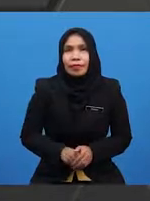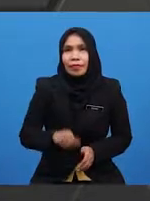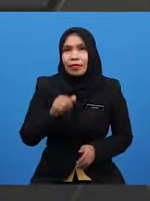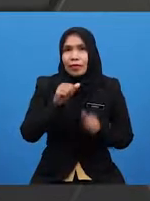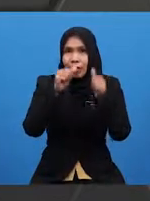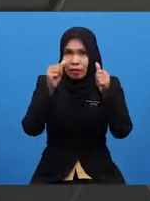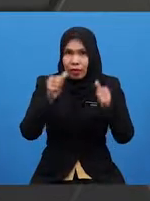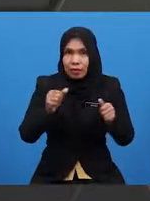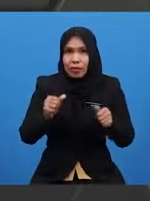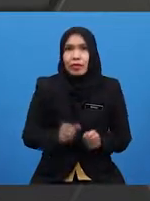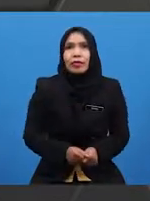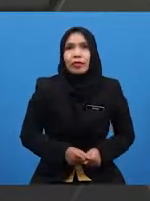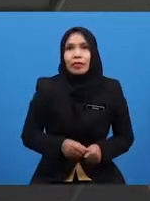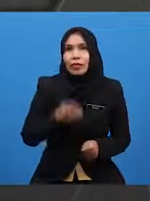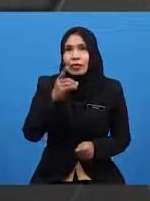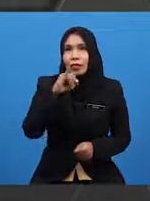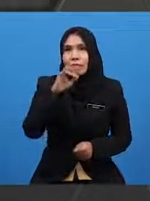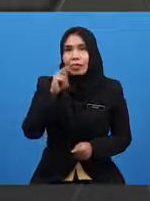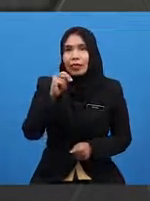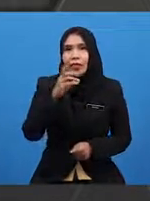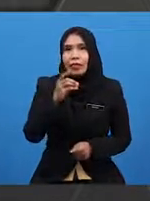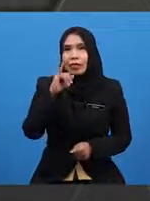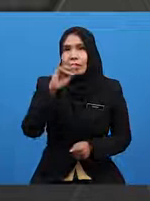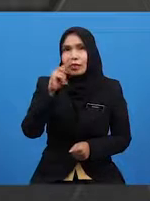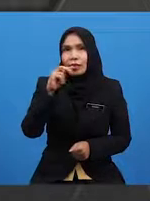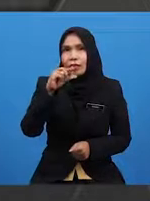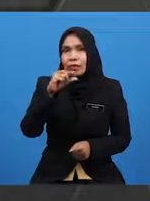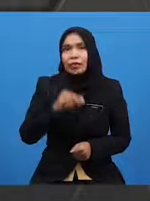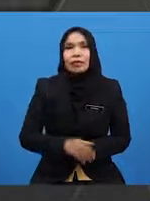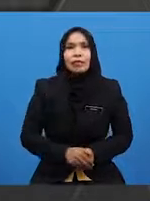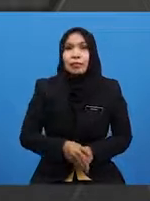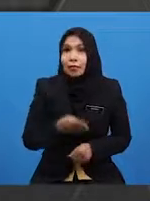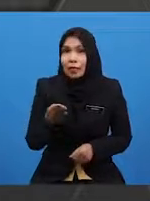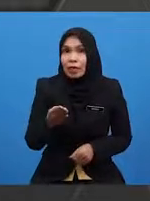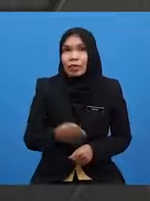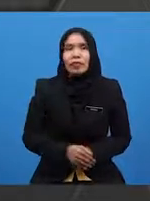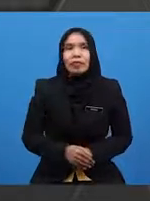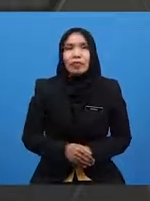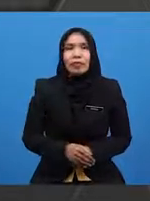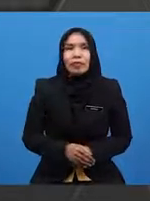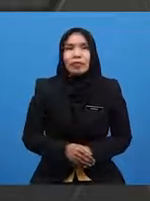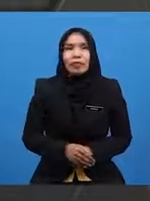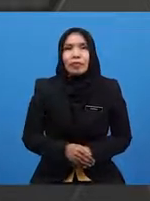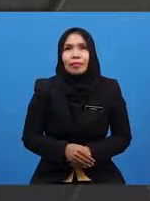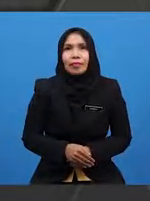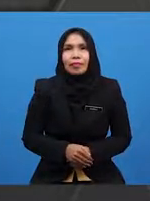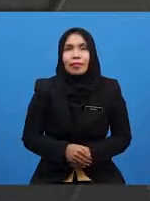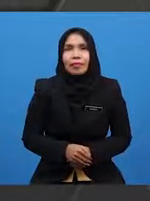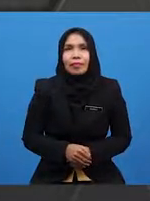dinding. Bahan: papan, pelekat, cat, dan